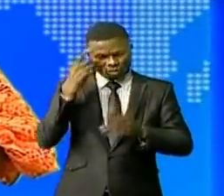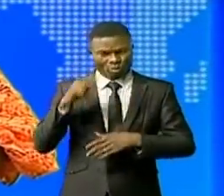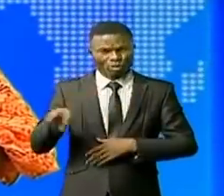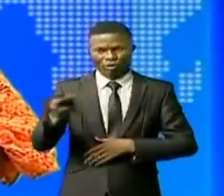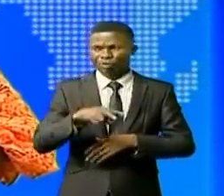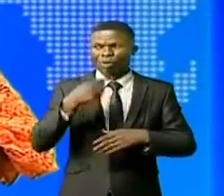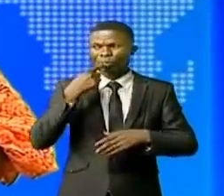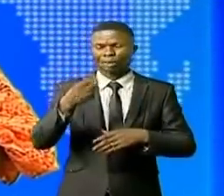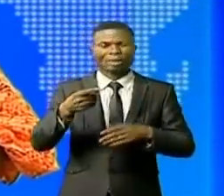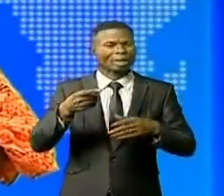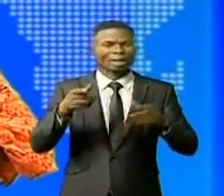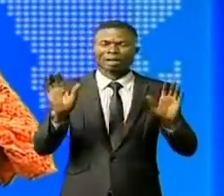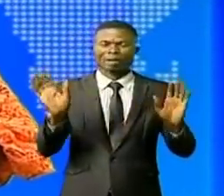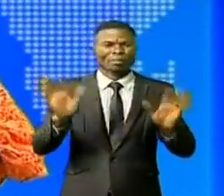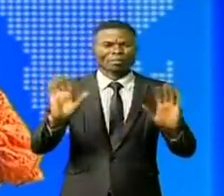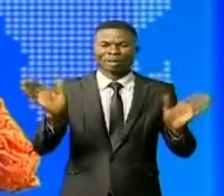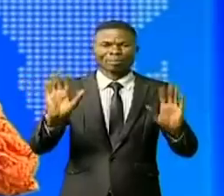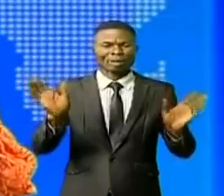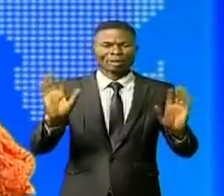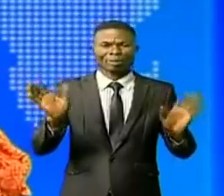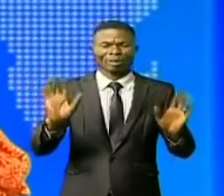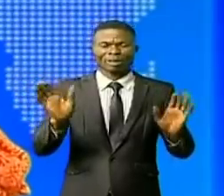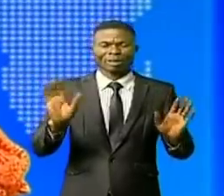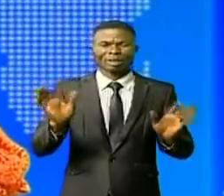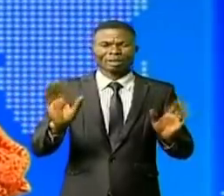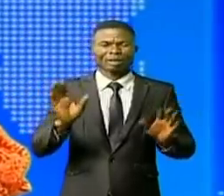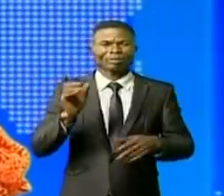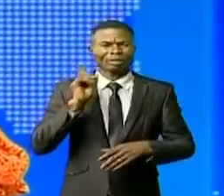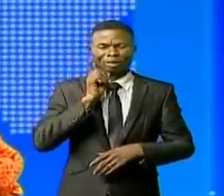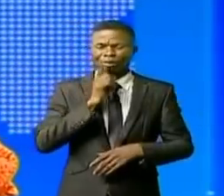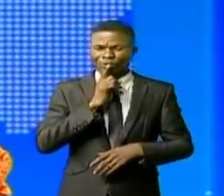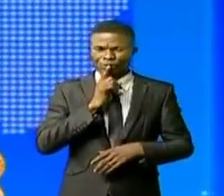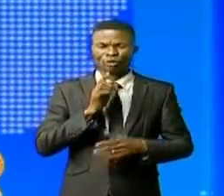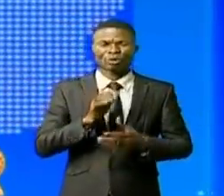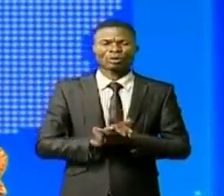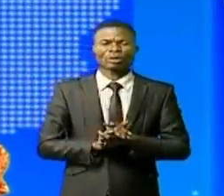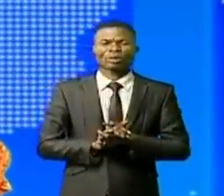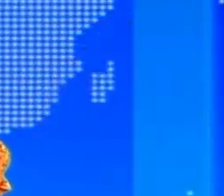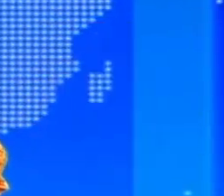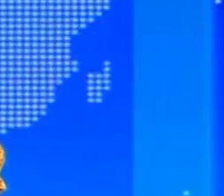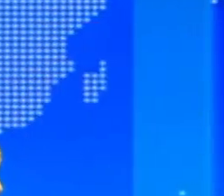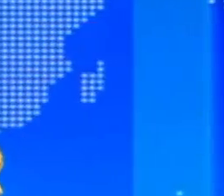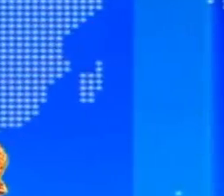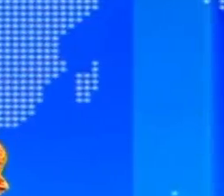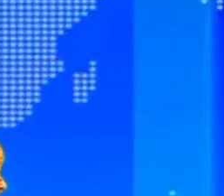la grande édition du journal. Moi, je vous retrouve demain avec le même plaisir. Au revoir.